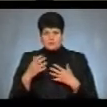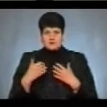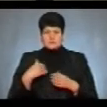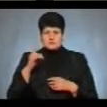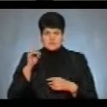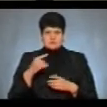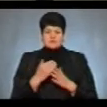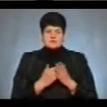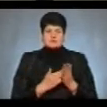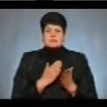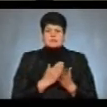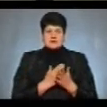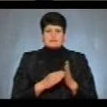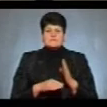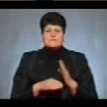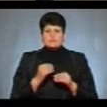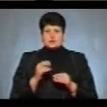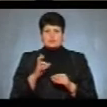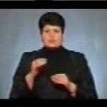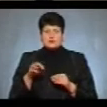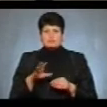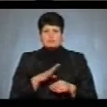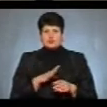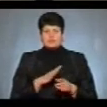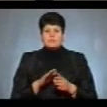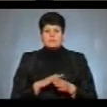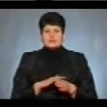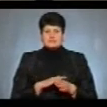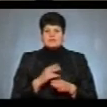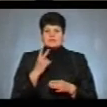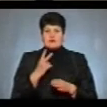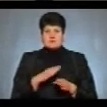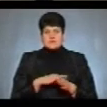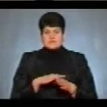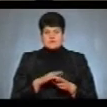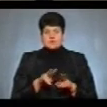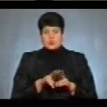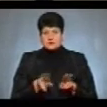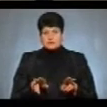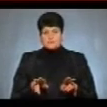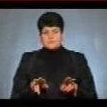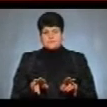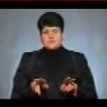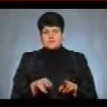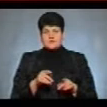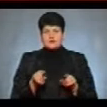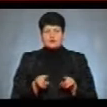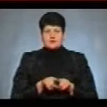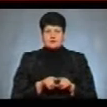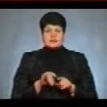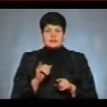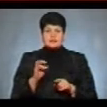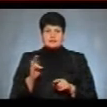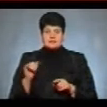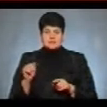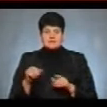в списках, є в виборчому бюлетені було прізвище, навіть два прізвища, два однакових прізвища з однаковими ініціалами,